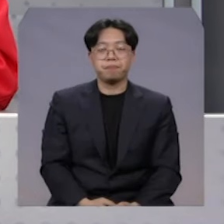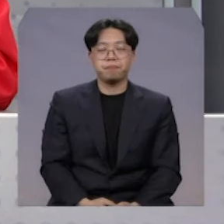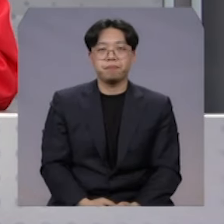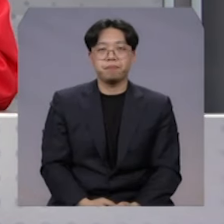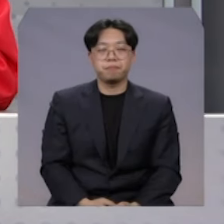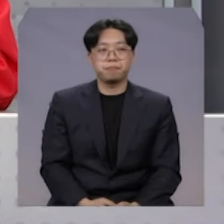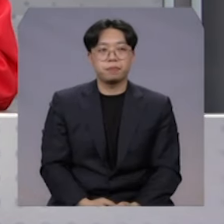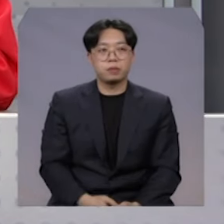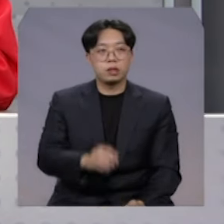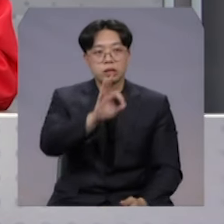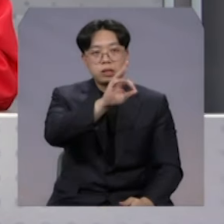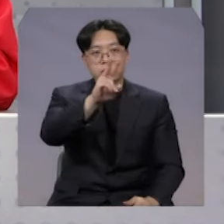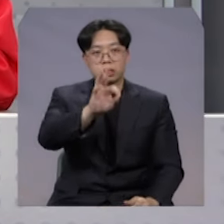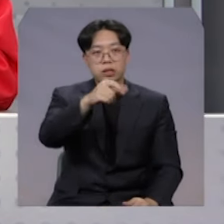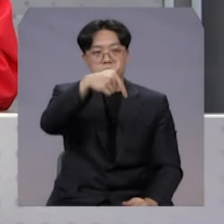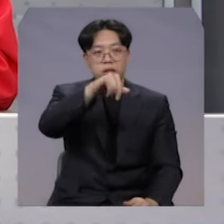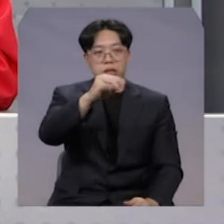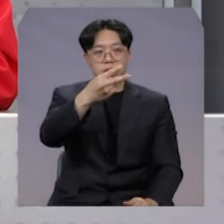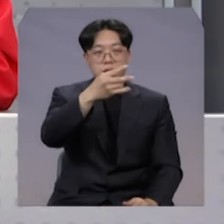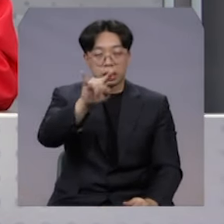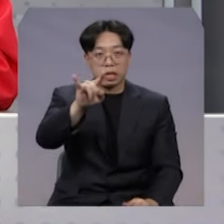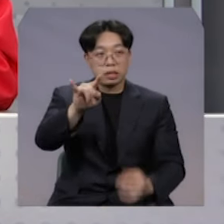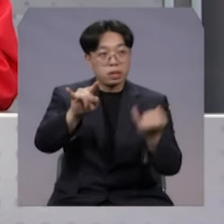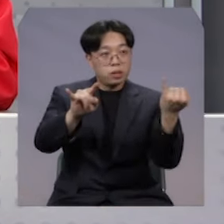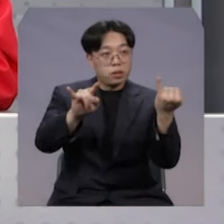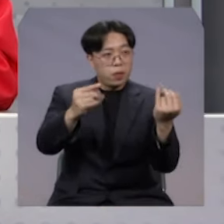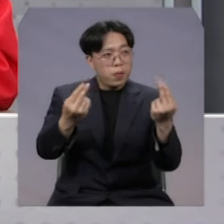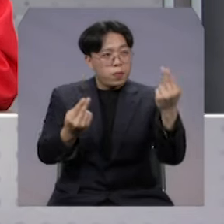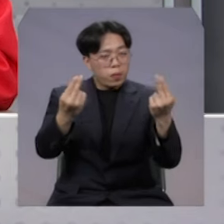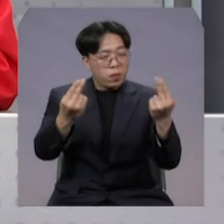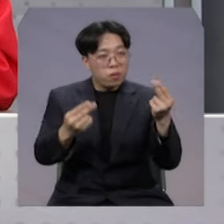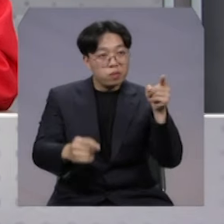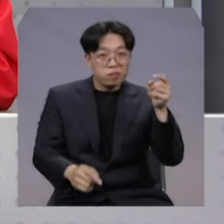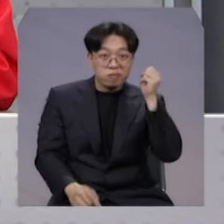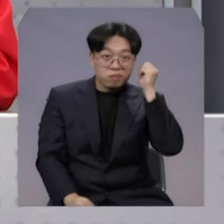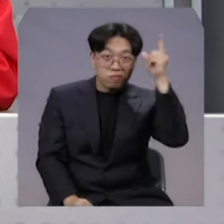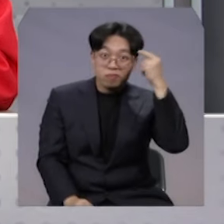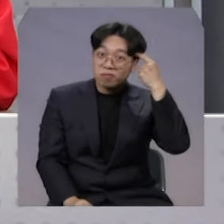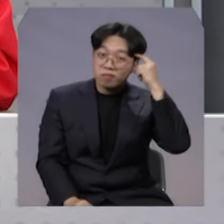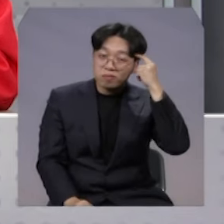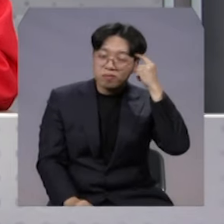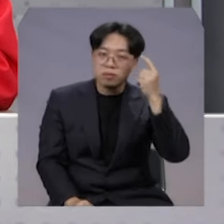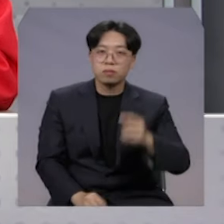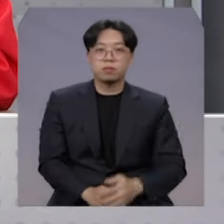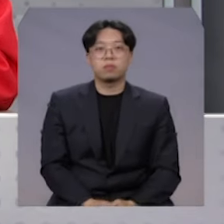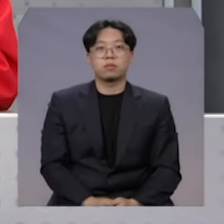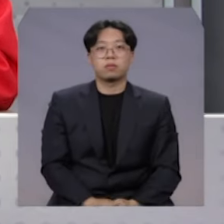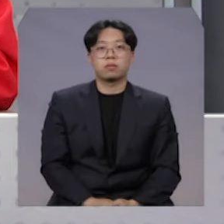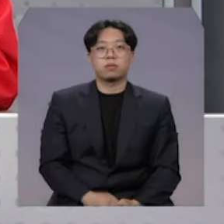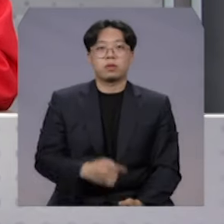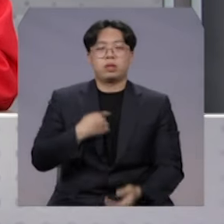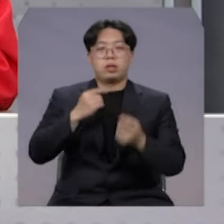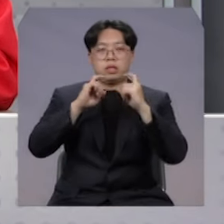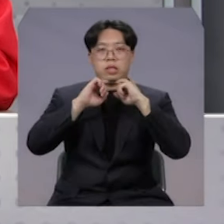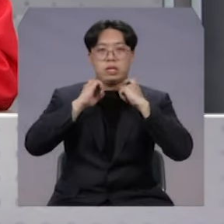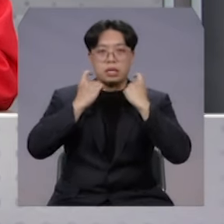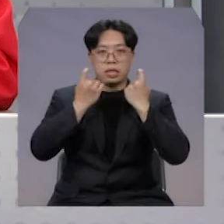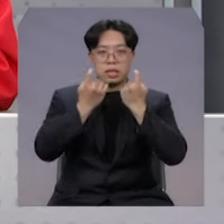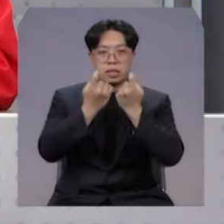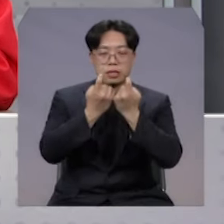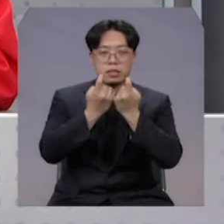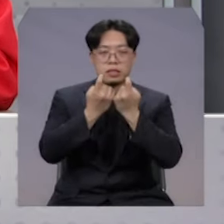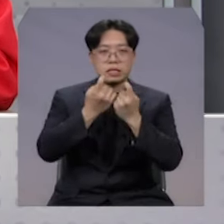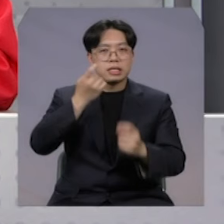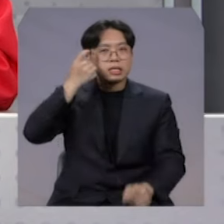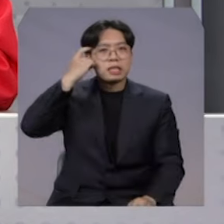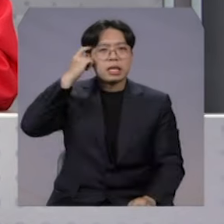네. 양기대 의원보다 네, 네. 인재라고 생각하십니까? 저는 개인적인 판단에 의해서 이곳에 후보로 나온